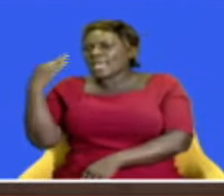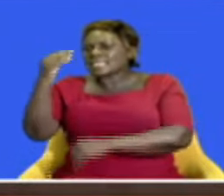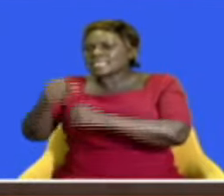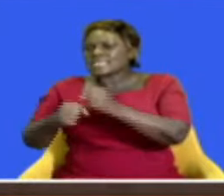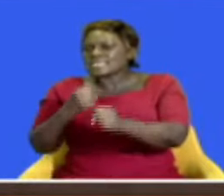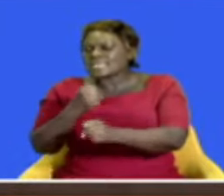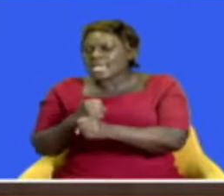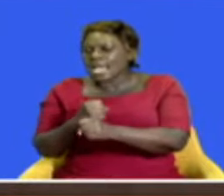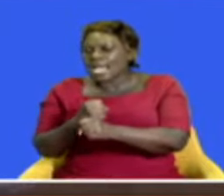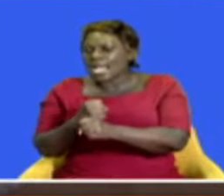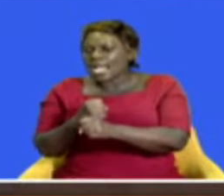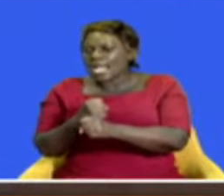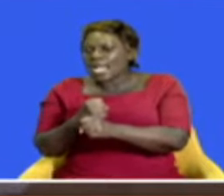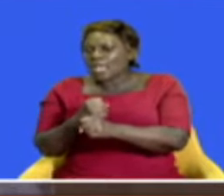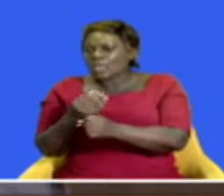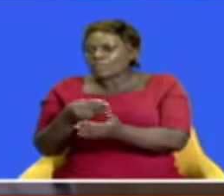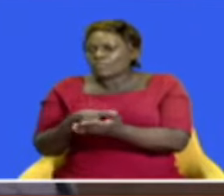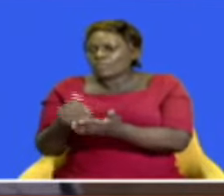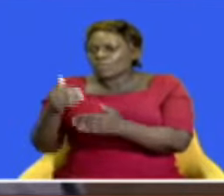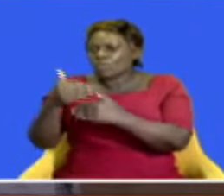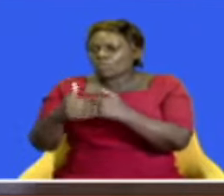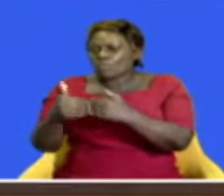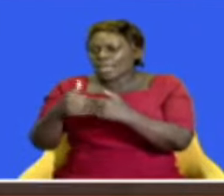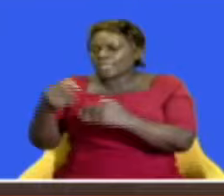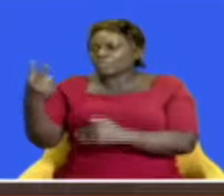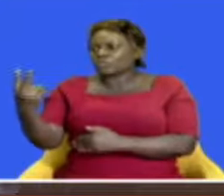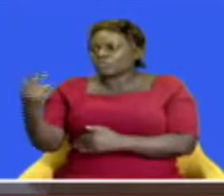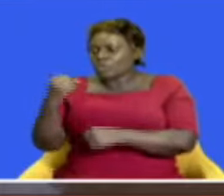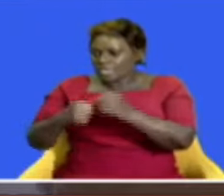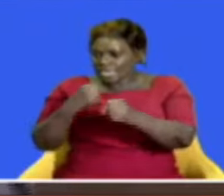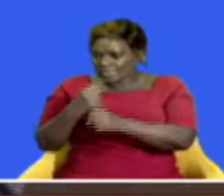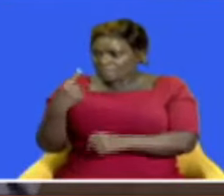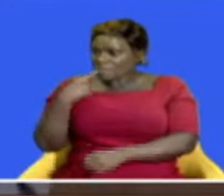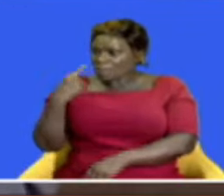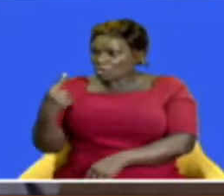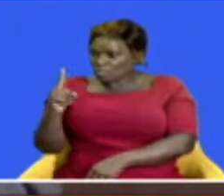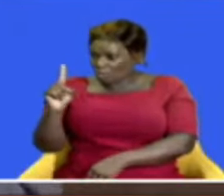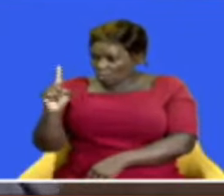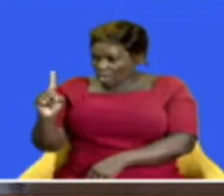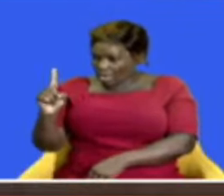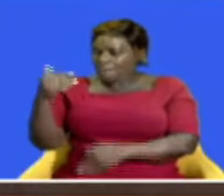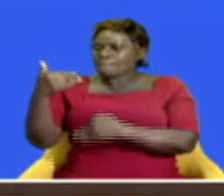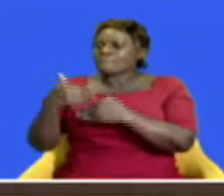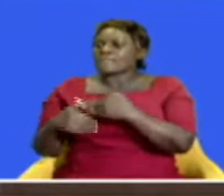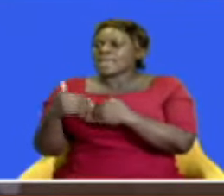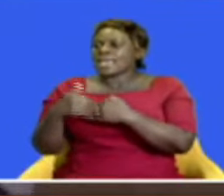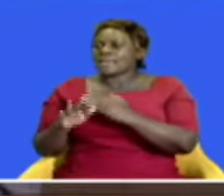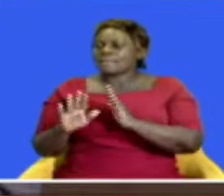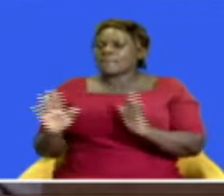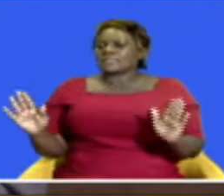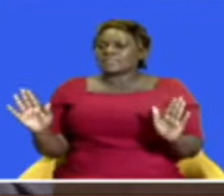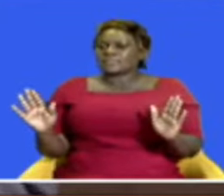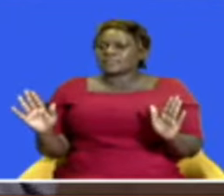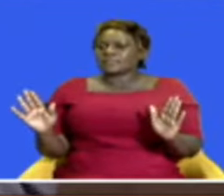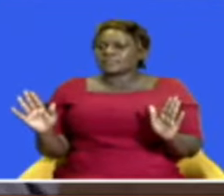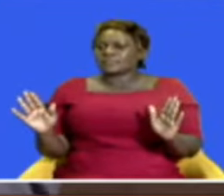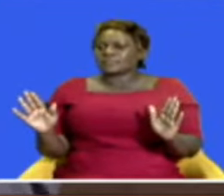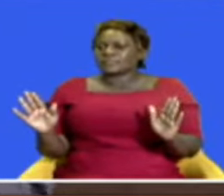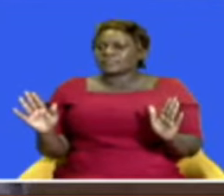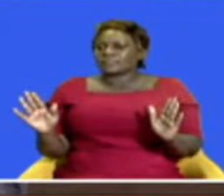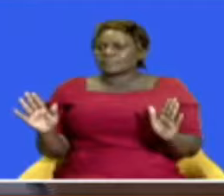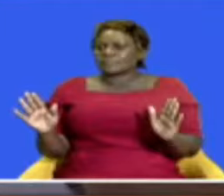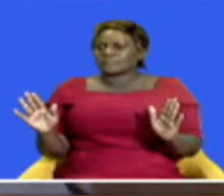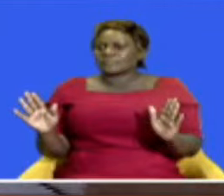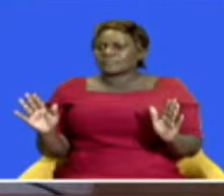uliopita ikakununulia mkate miwili, mwaka huu hiyo shilingi 100 peke yake itakununulia mkate mingapi? Unapata